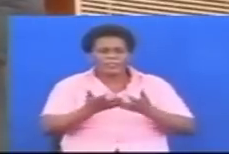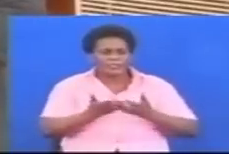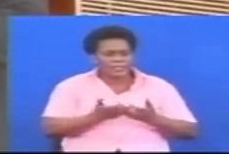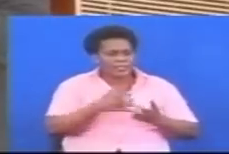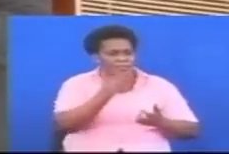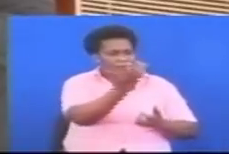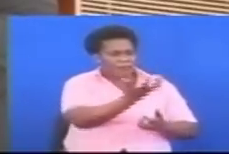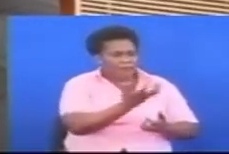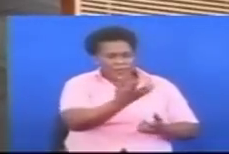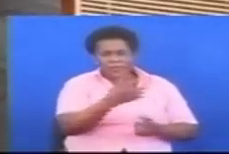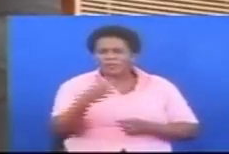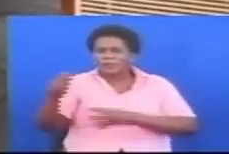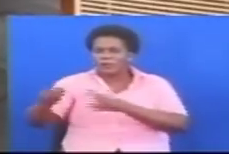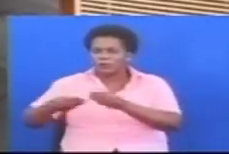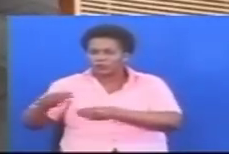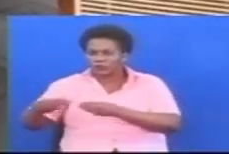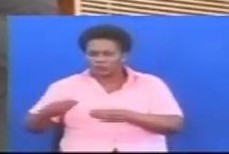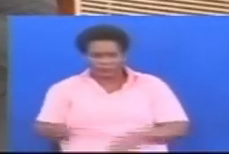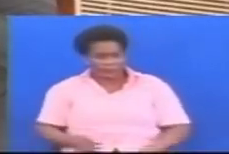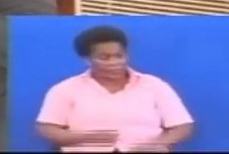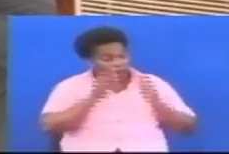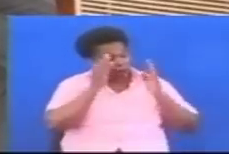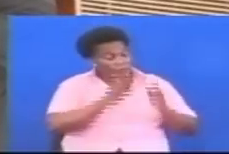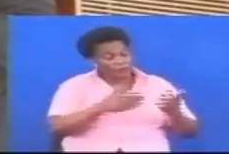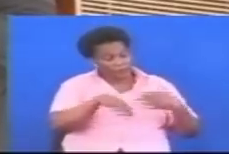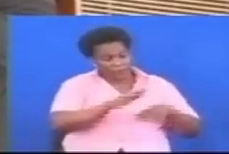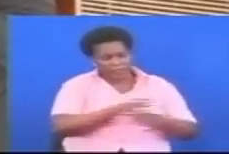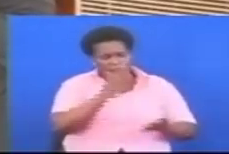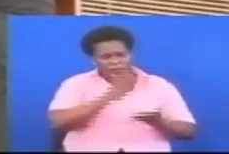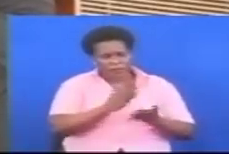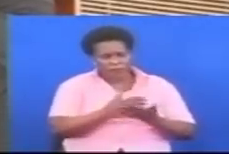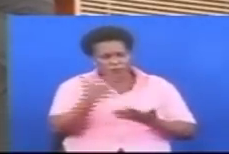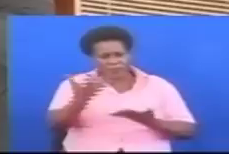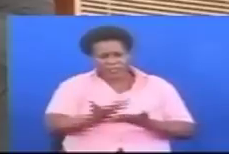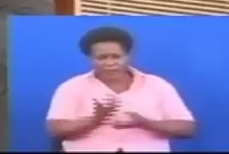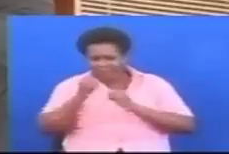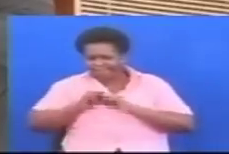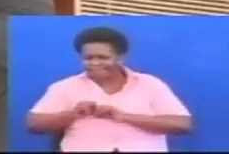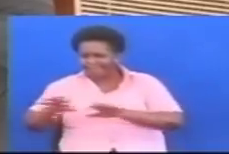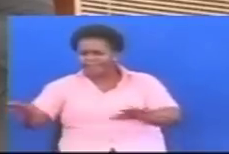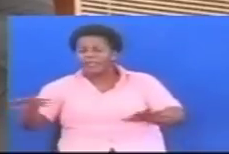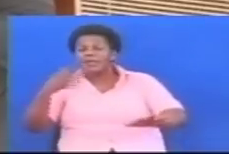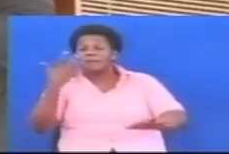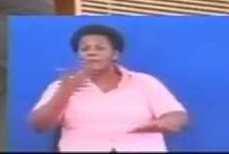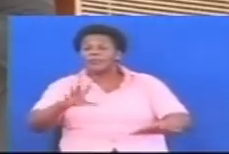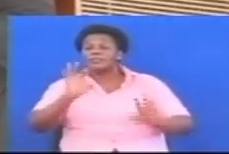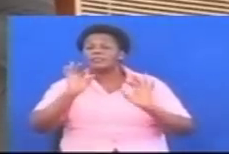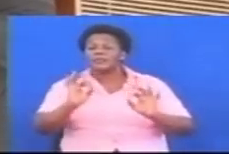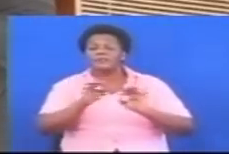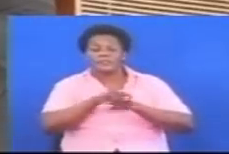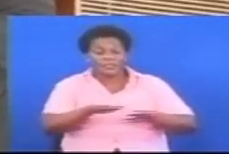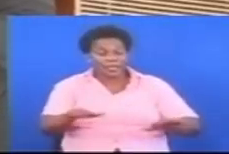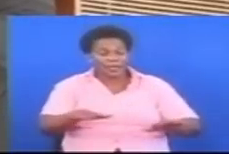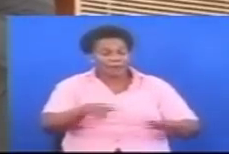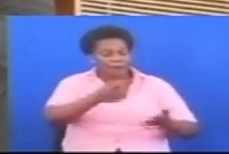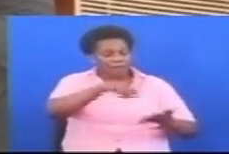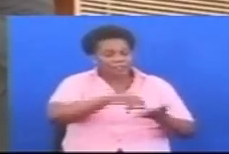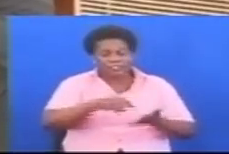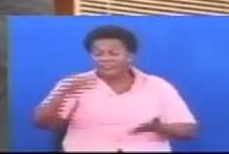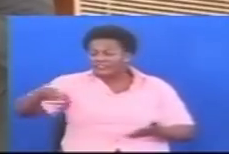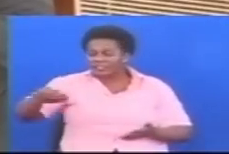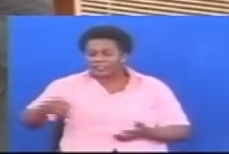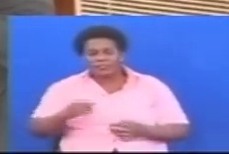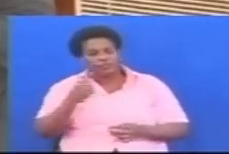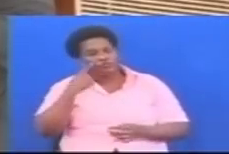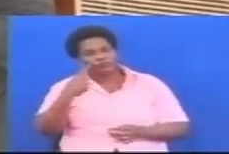Mheshimiwa Mwenyekiti, pamoja na upatikanaji na usambazaji wa maji safi na salama vijijini na mijini, bado Tanzania inakabiliwa na changamoto